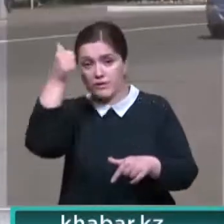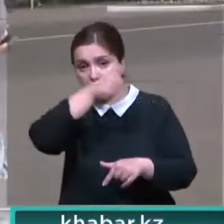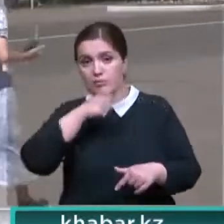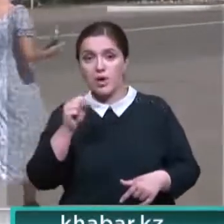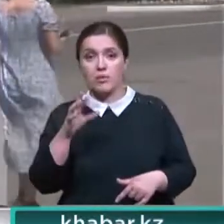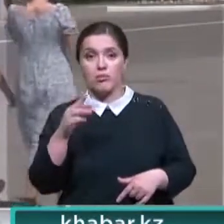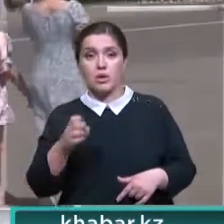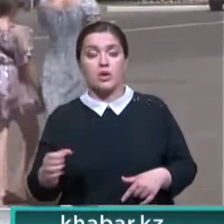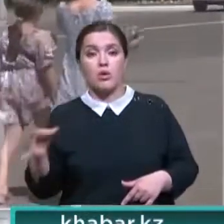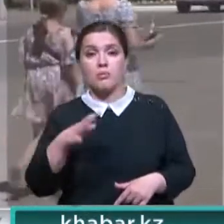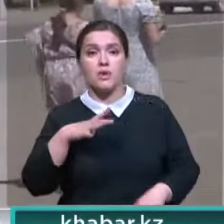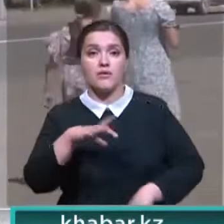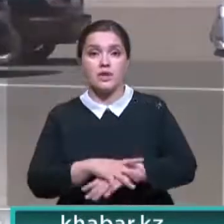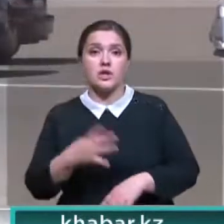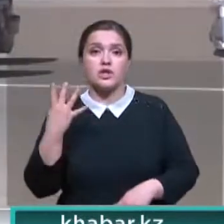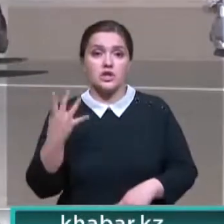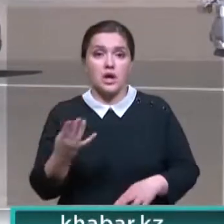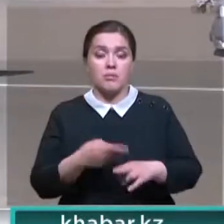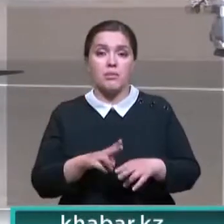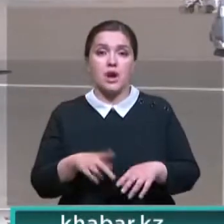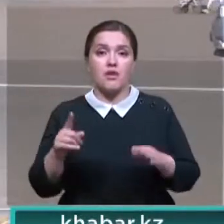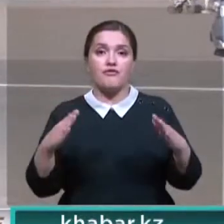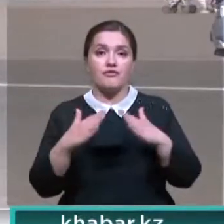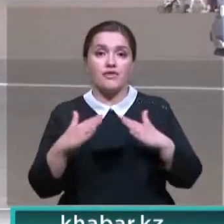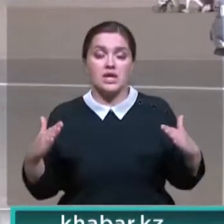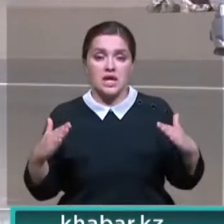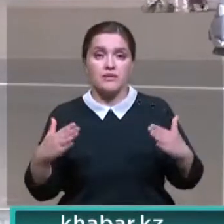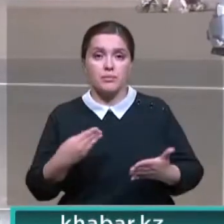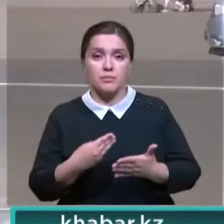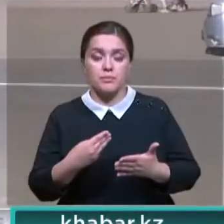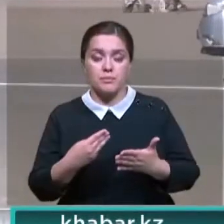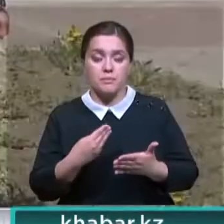только в этом году в Акмолинской области было выявлено 4 факта создания финансовой пирамиды.